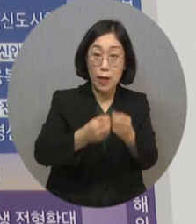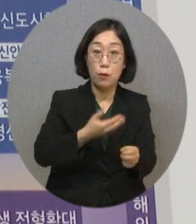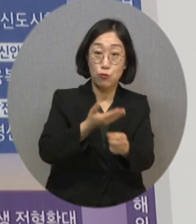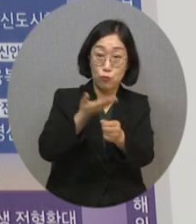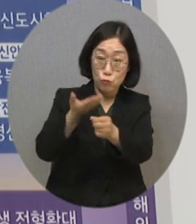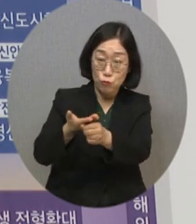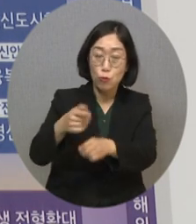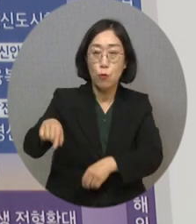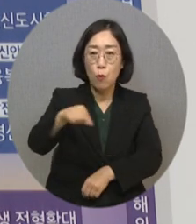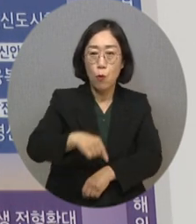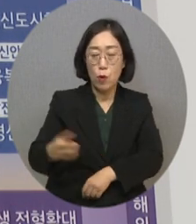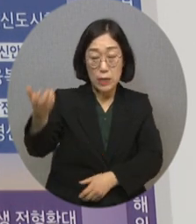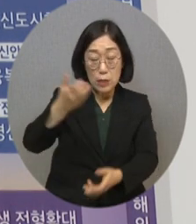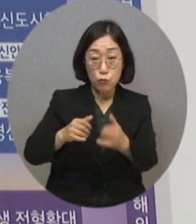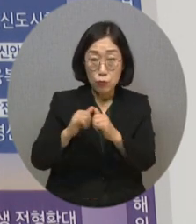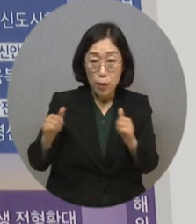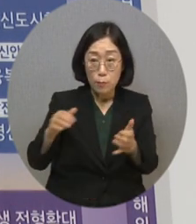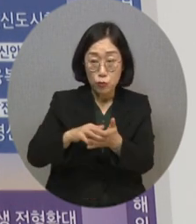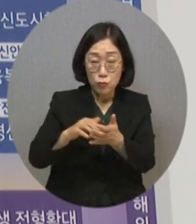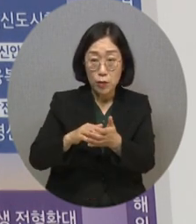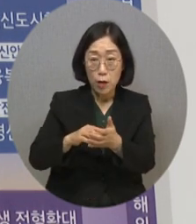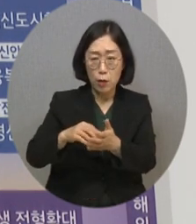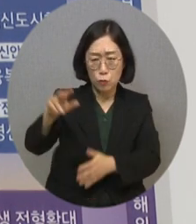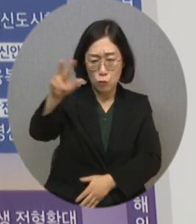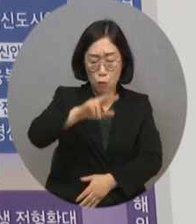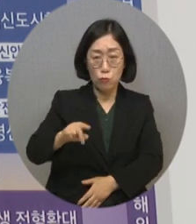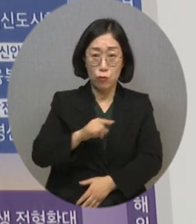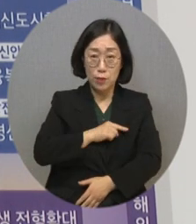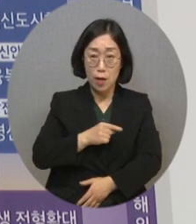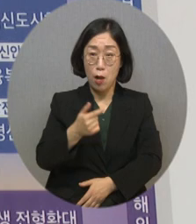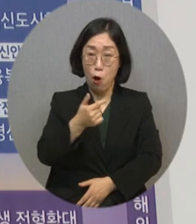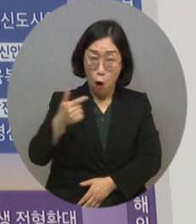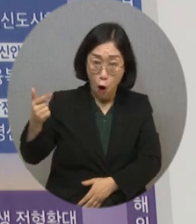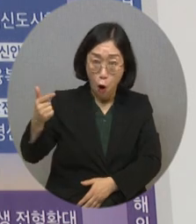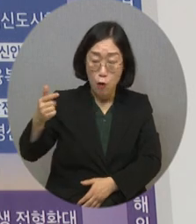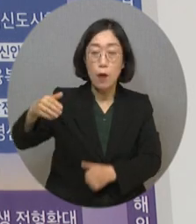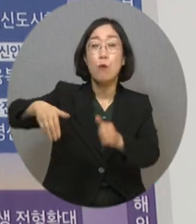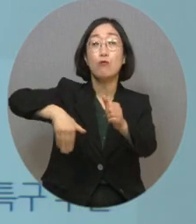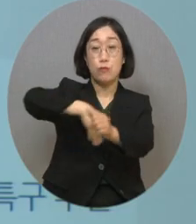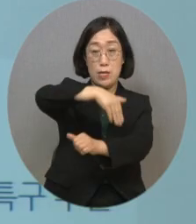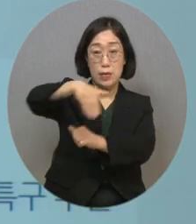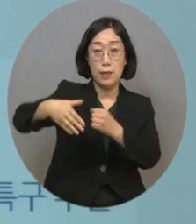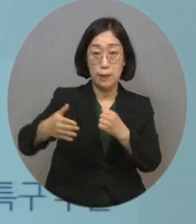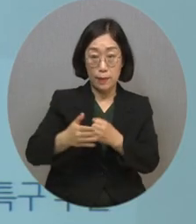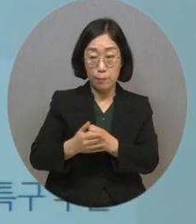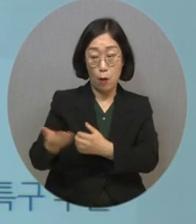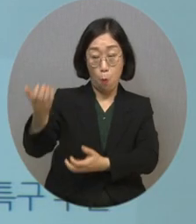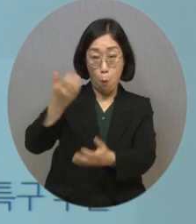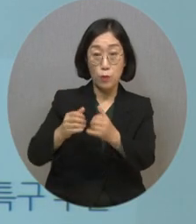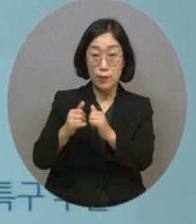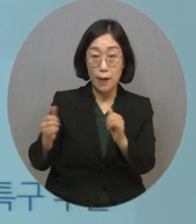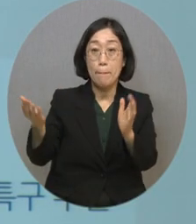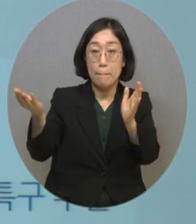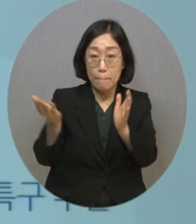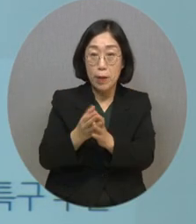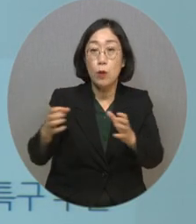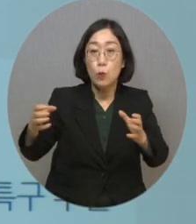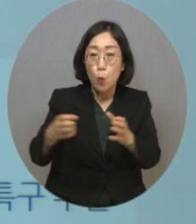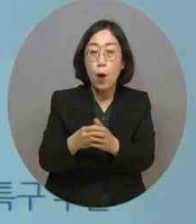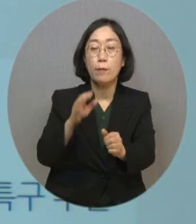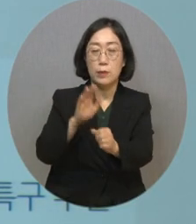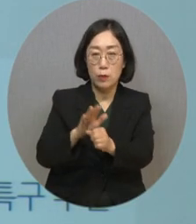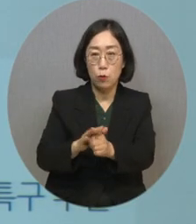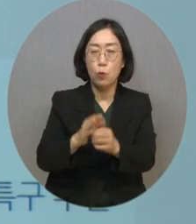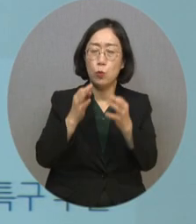대비 이주 배경자의 비율이 전국에서 가장 높은 지역적 특성을 반영해 이주 배경자 맞춤형 통합 지원에